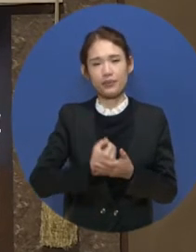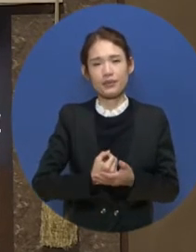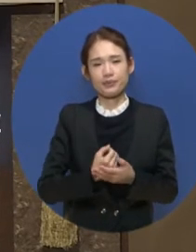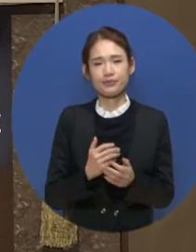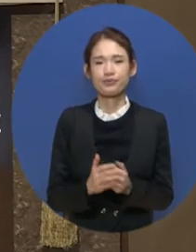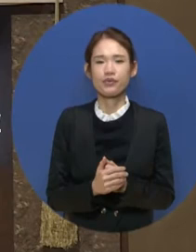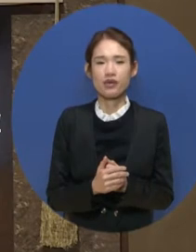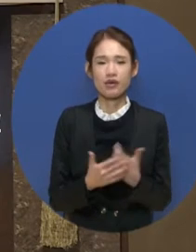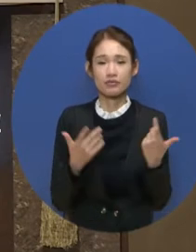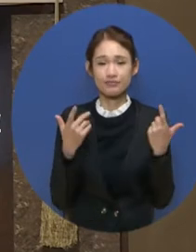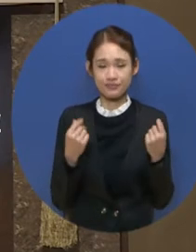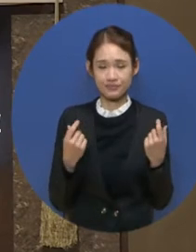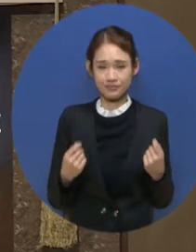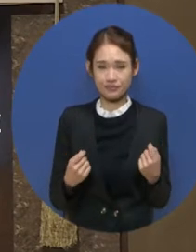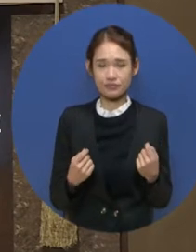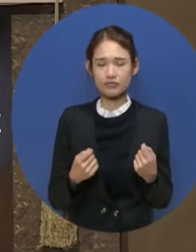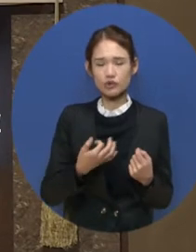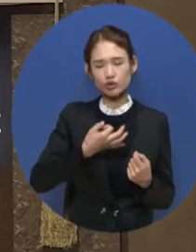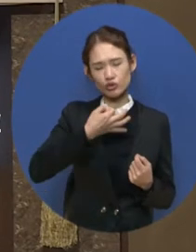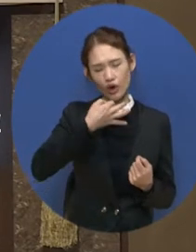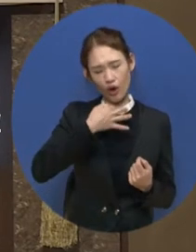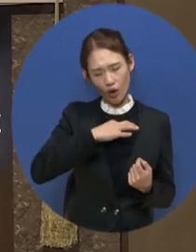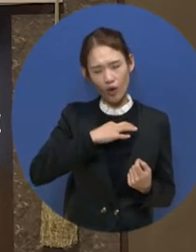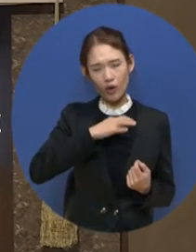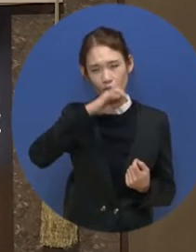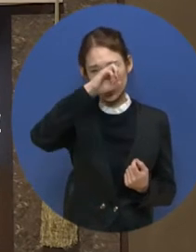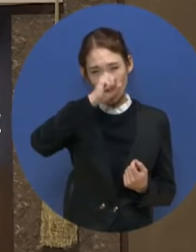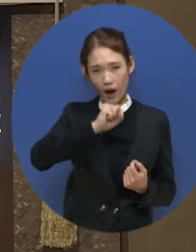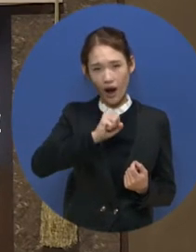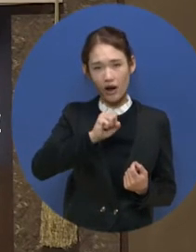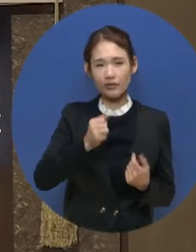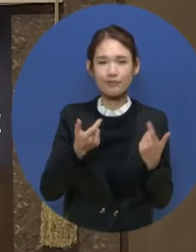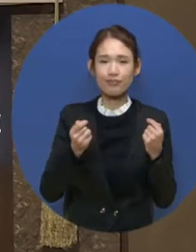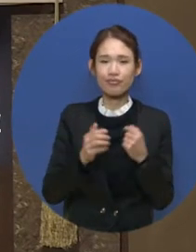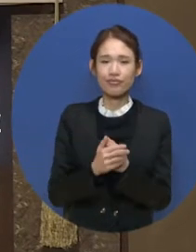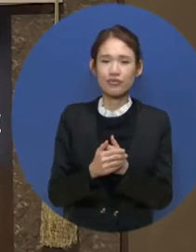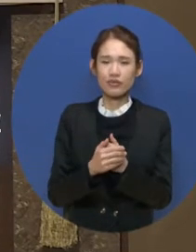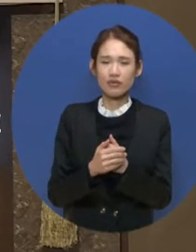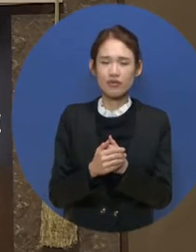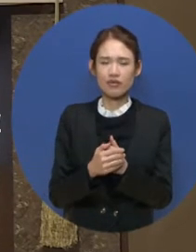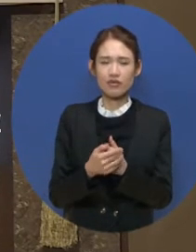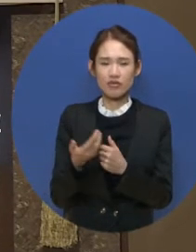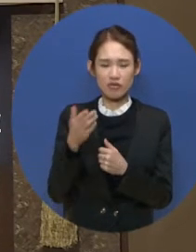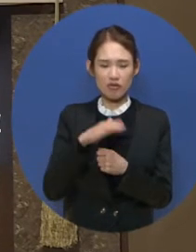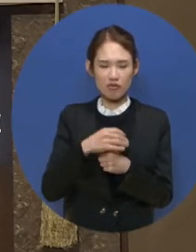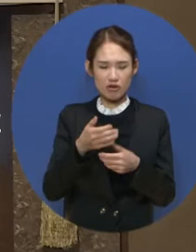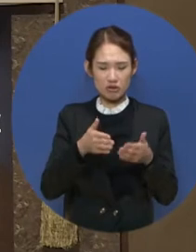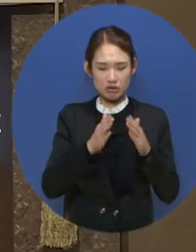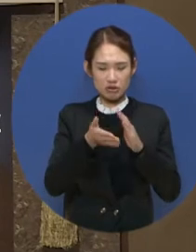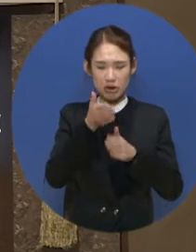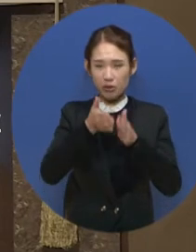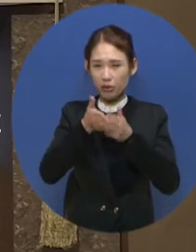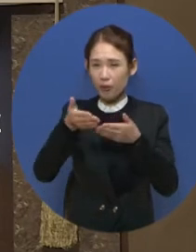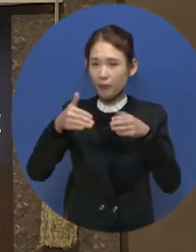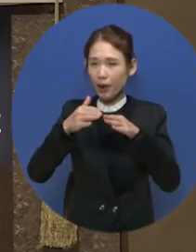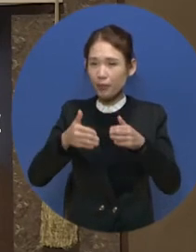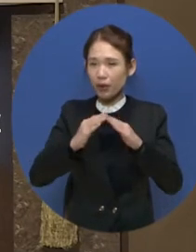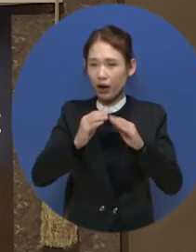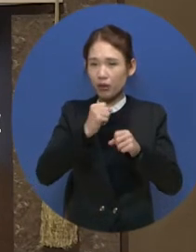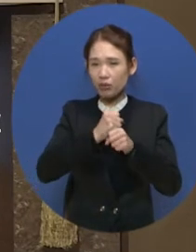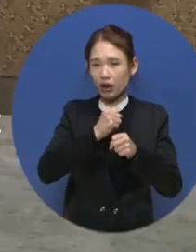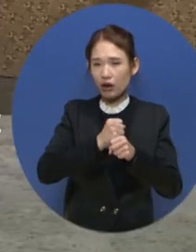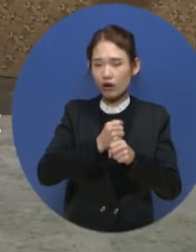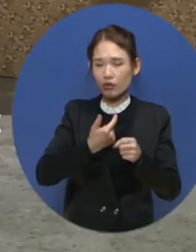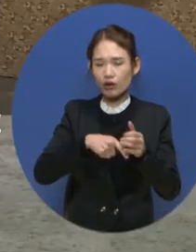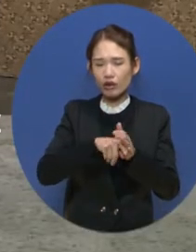이런 것들이 굉장히 좀 유용한데 이게 이제 그것을 만든 여러 많은 병이 들지 않습니까